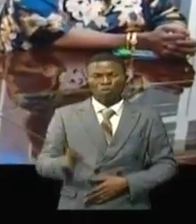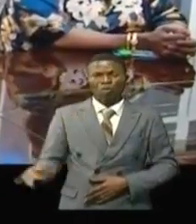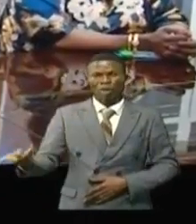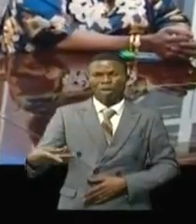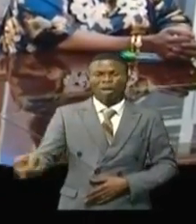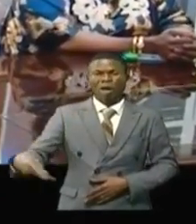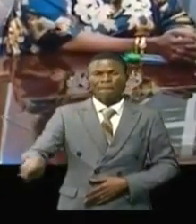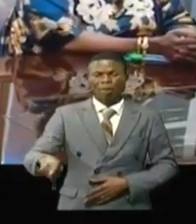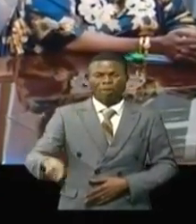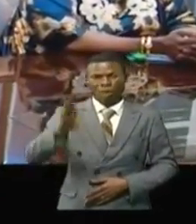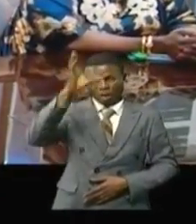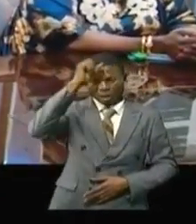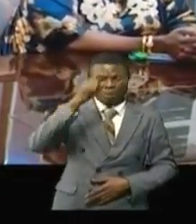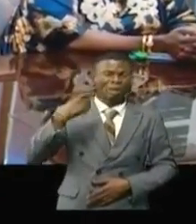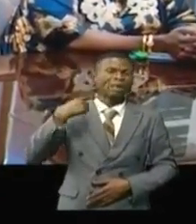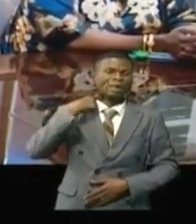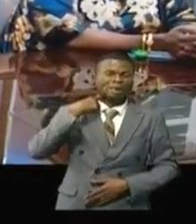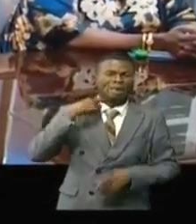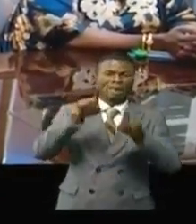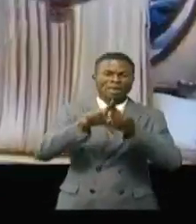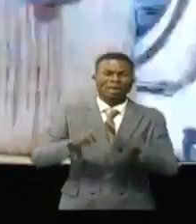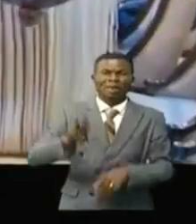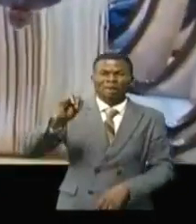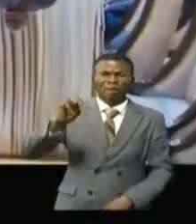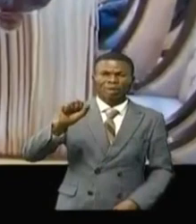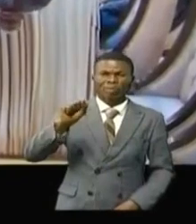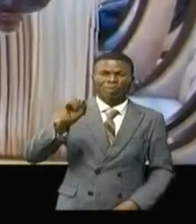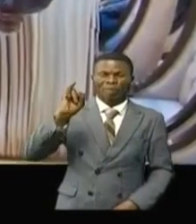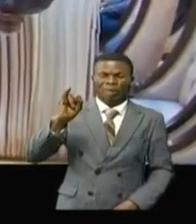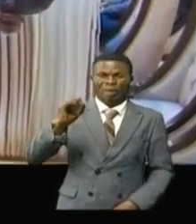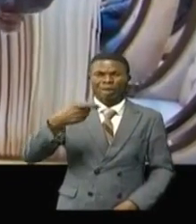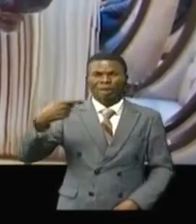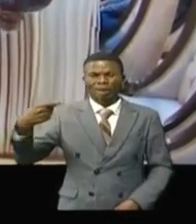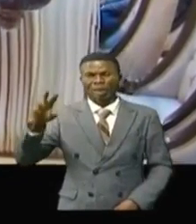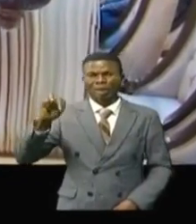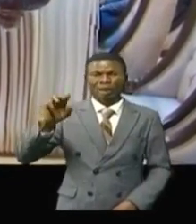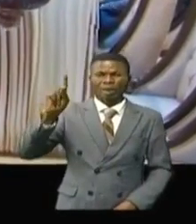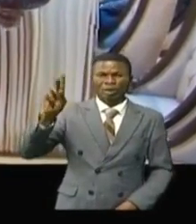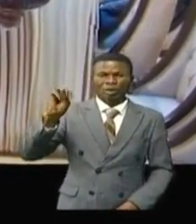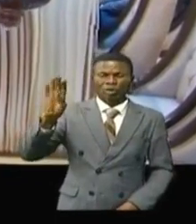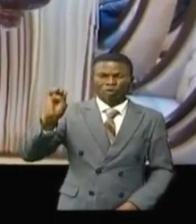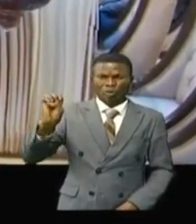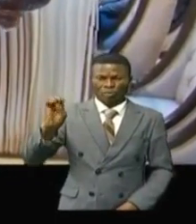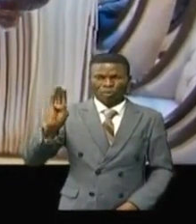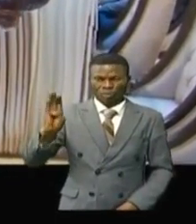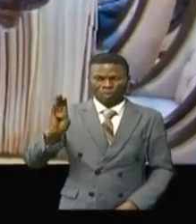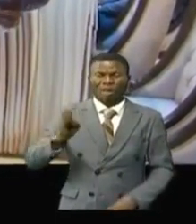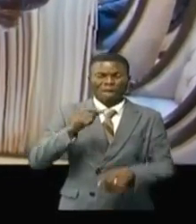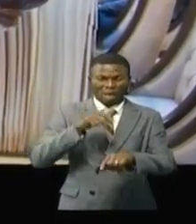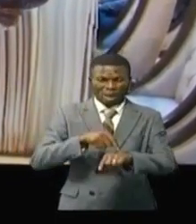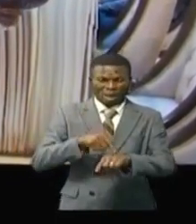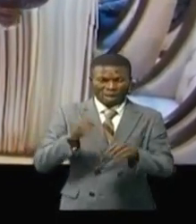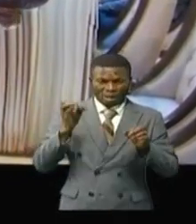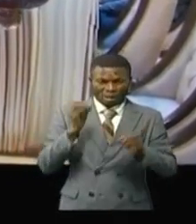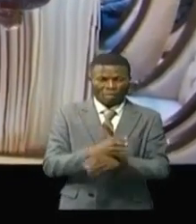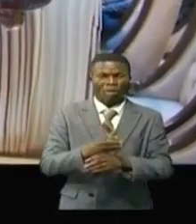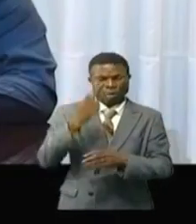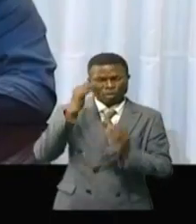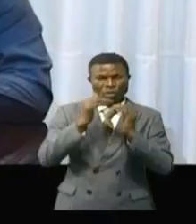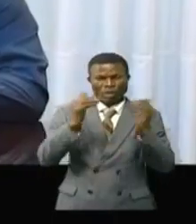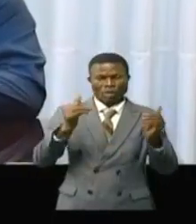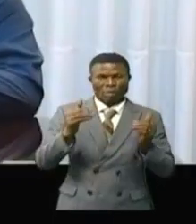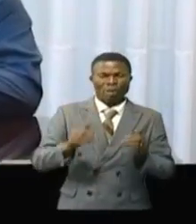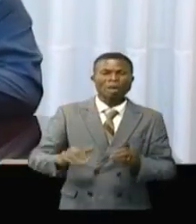du Kwilu, Kwango et Maïndoumbé à la cité de l'Union africaine. L'heure est au retour de la paix dans cet espace du